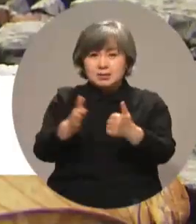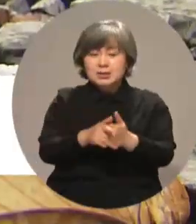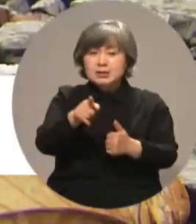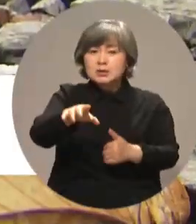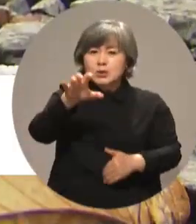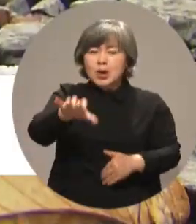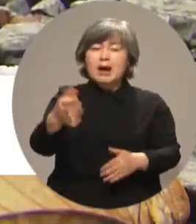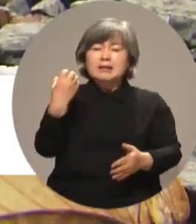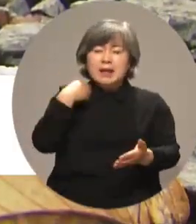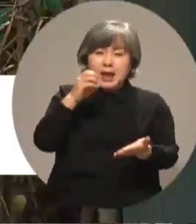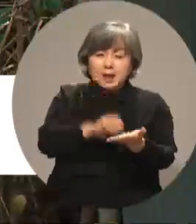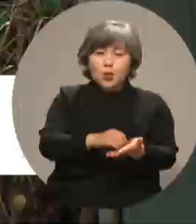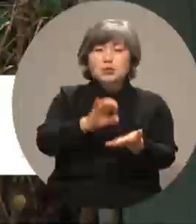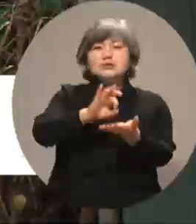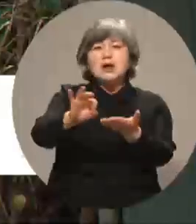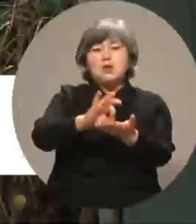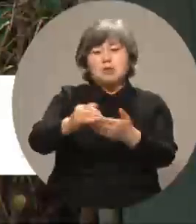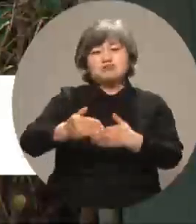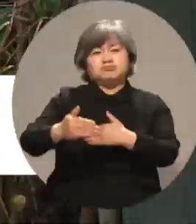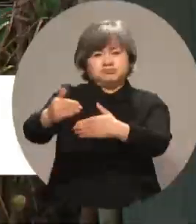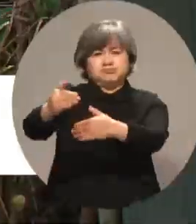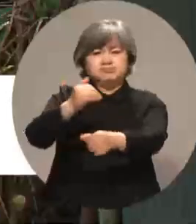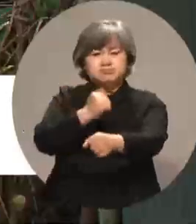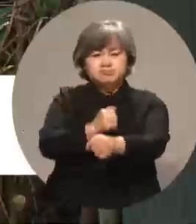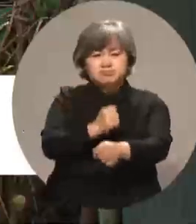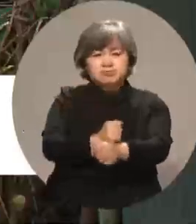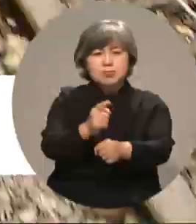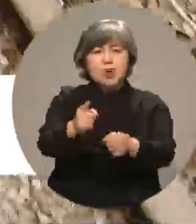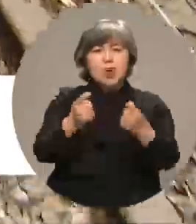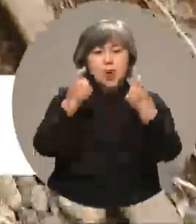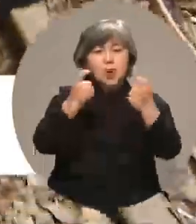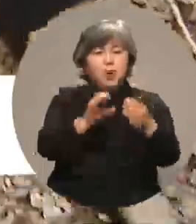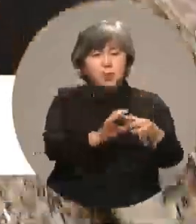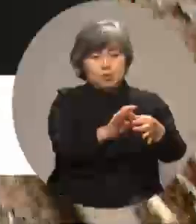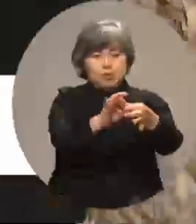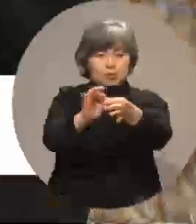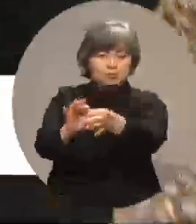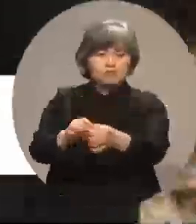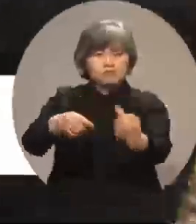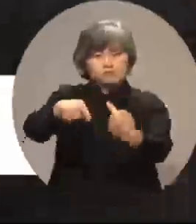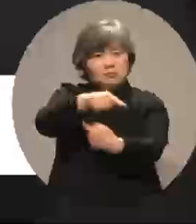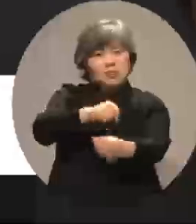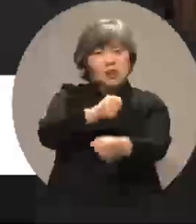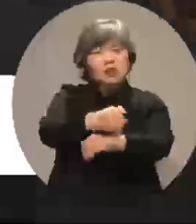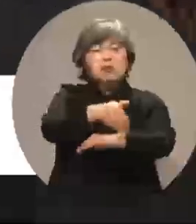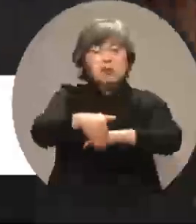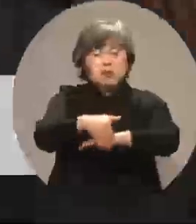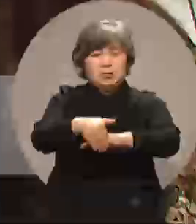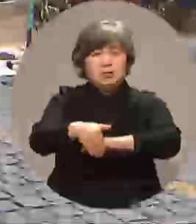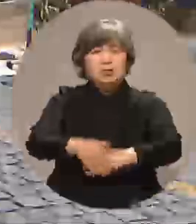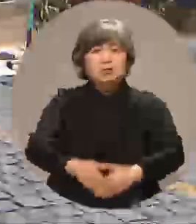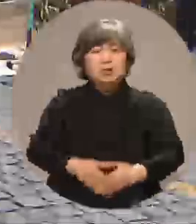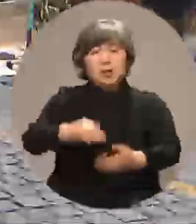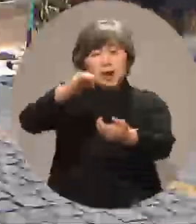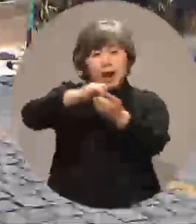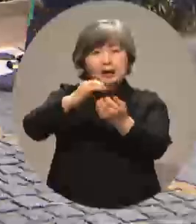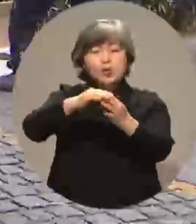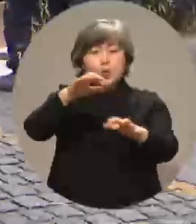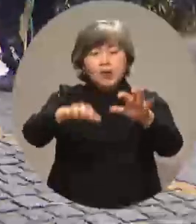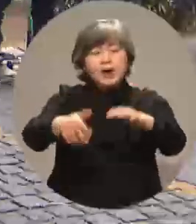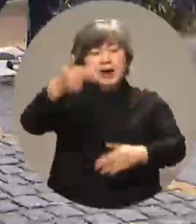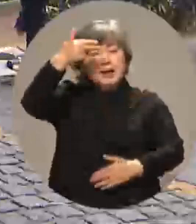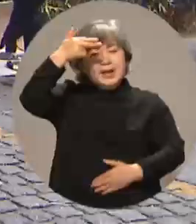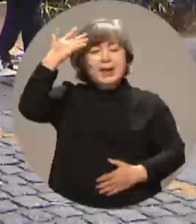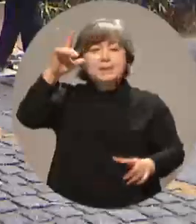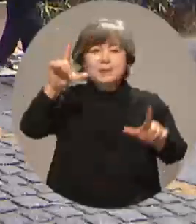공간을 그대로 하려 오래된 지뢰가 낫죠 그건 썬즈 광 방출 해볼게요 올해 1월로 중 게임을 하고 한옥마을의 예스러운